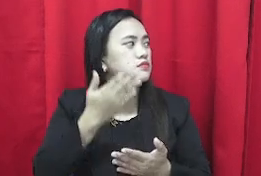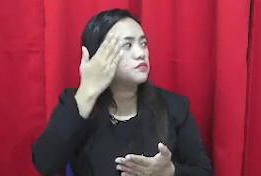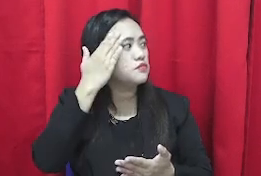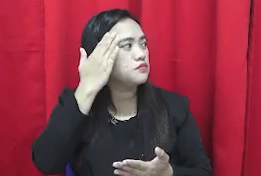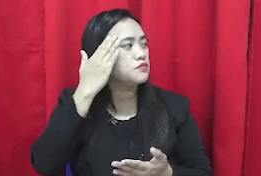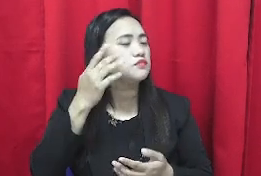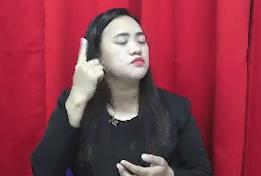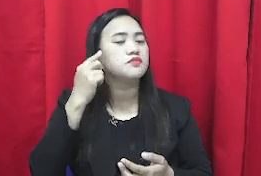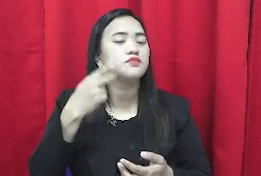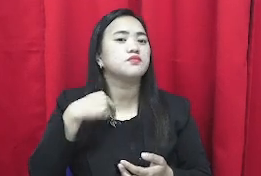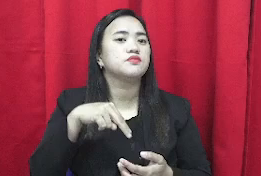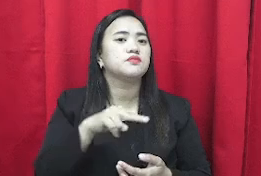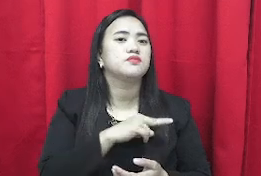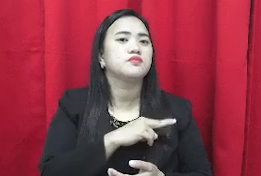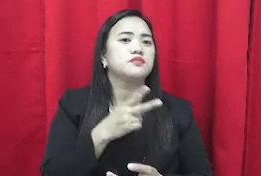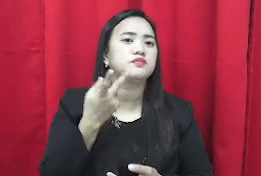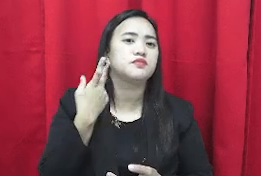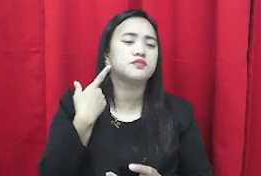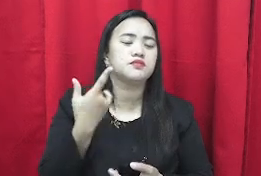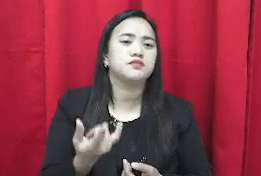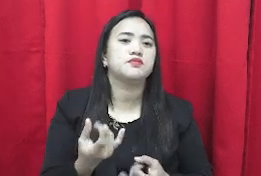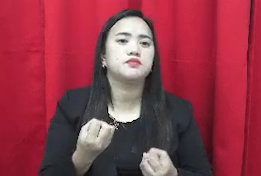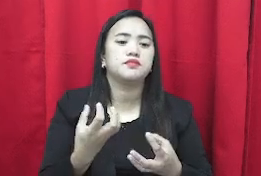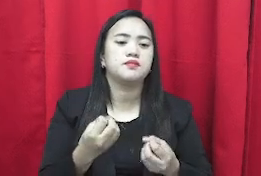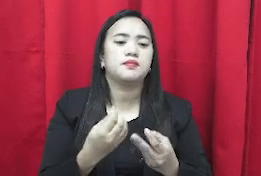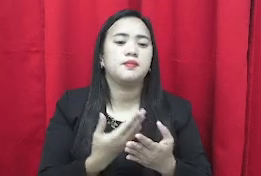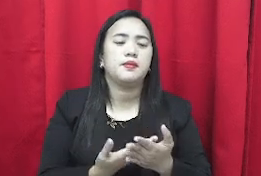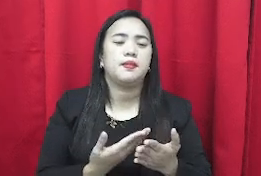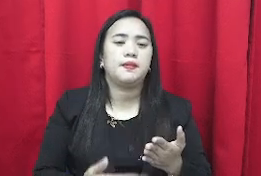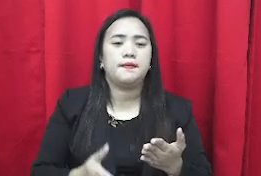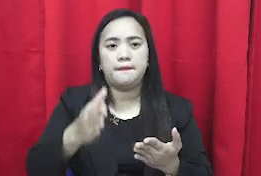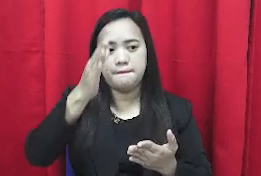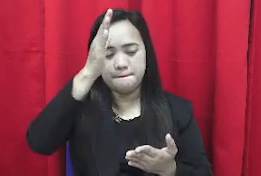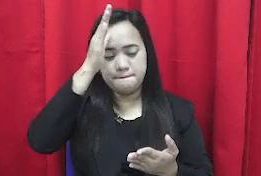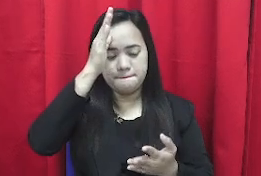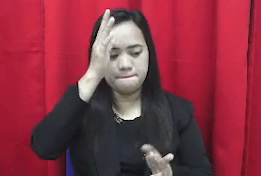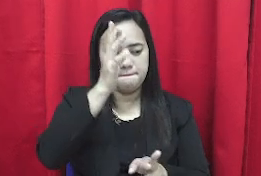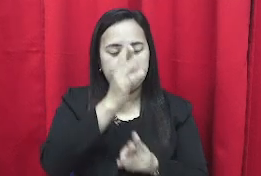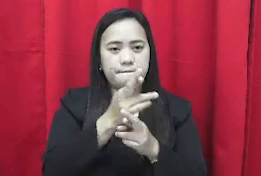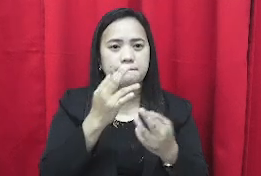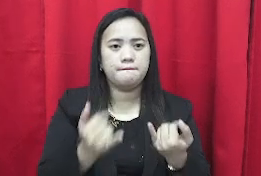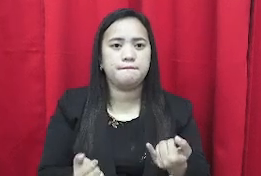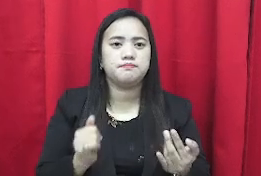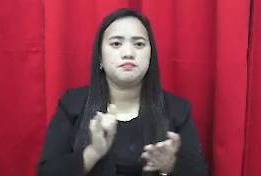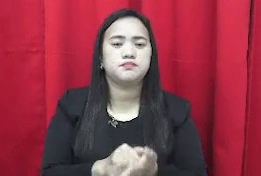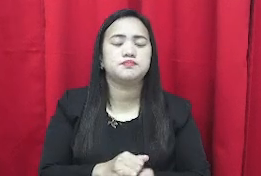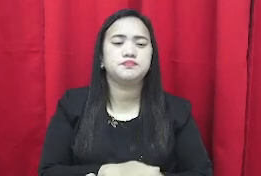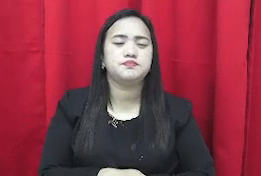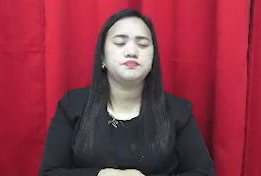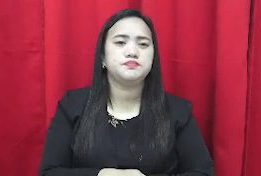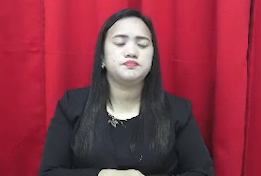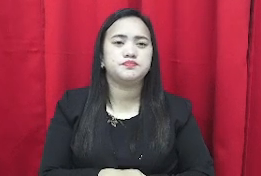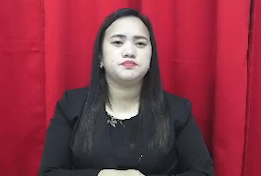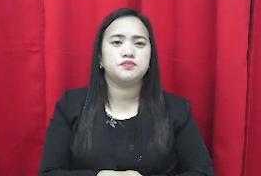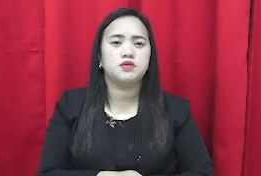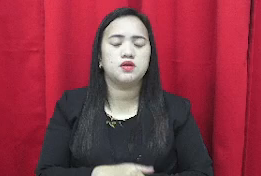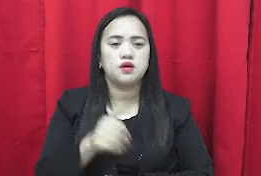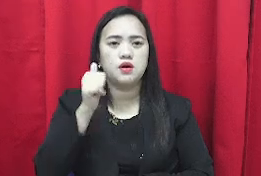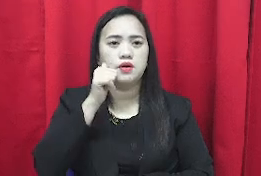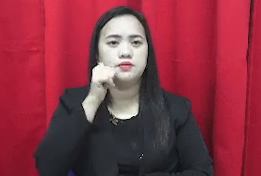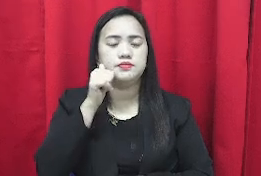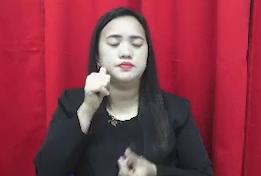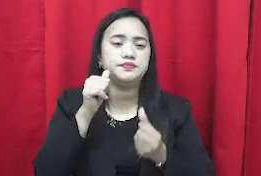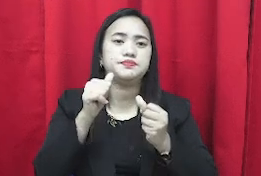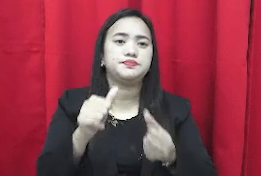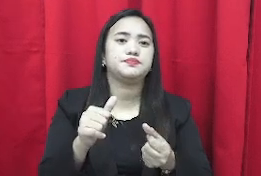tayo may mga kasi may mga may mga ama kasi ng tahanan lalong na talagang ah pinangungunahan tayo ng ating